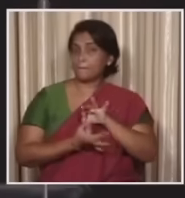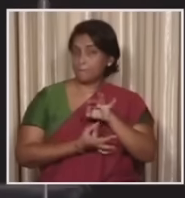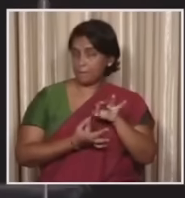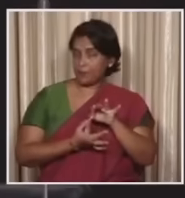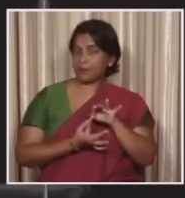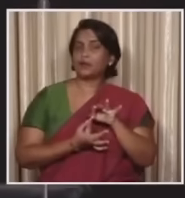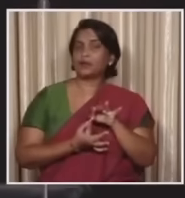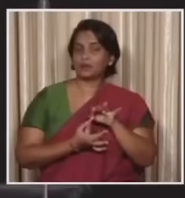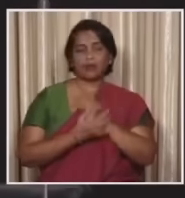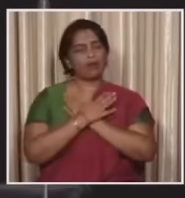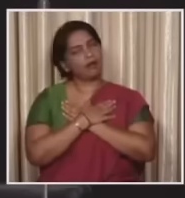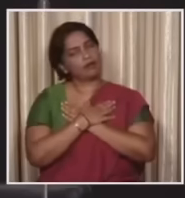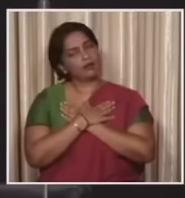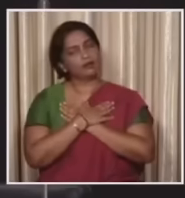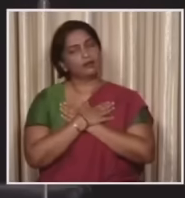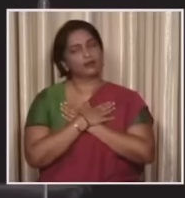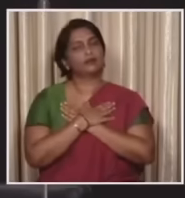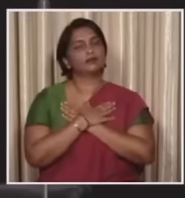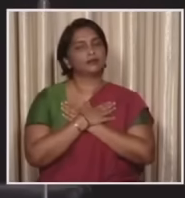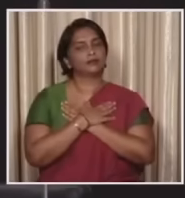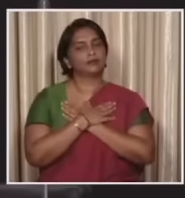ප්‍රජාතන්ත්‍රවාදයට ආදරය කරන